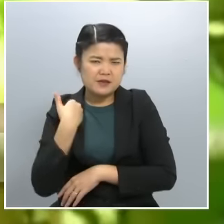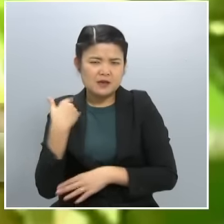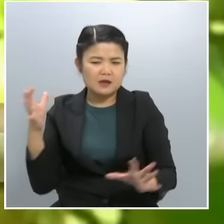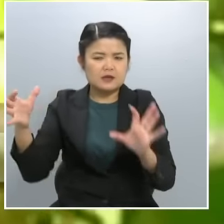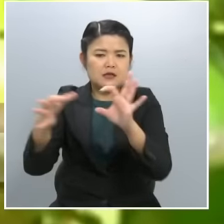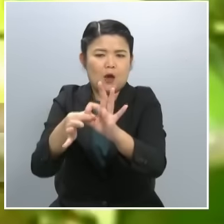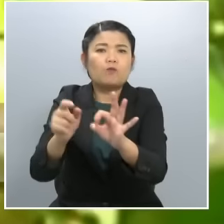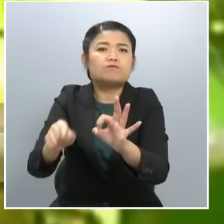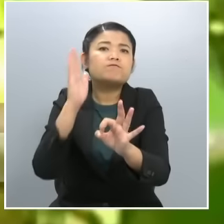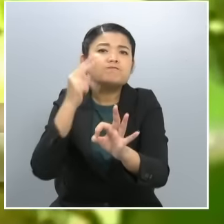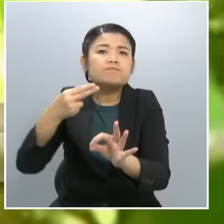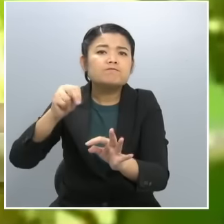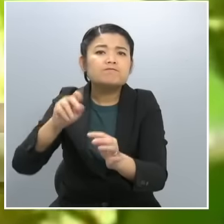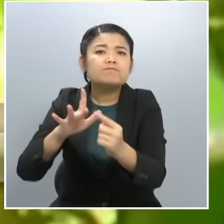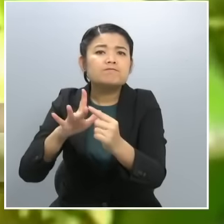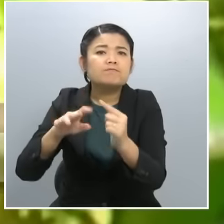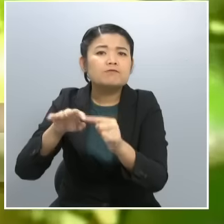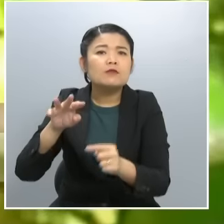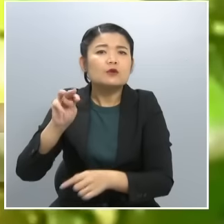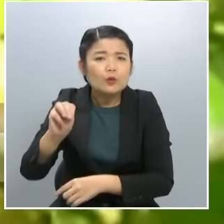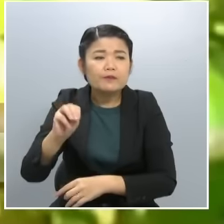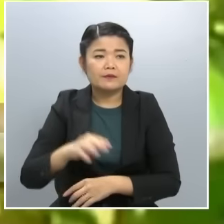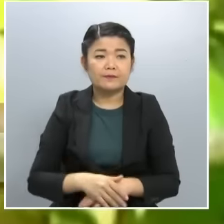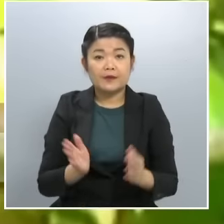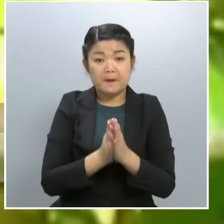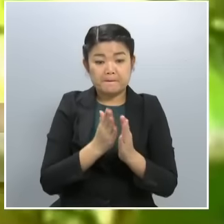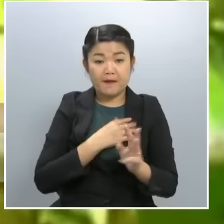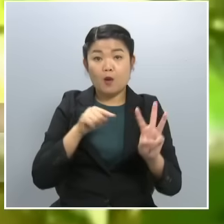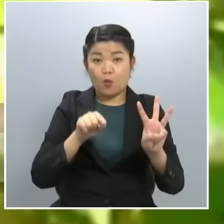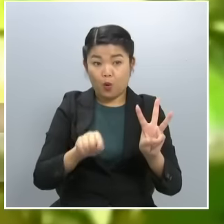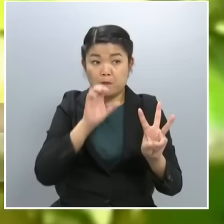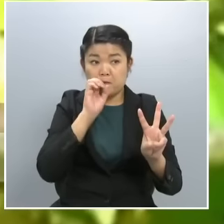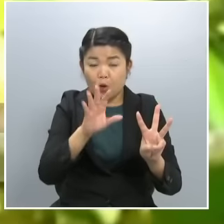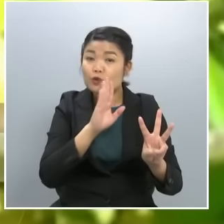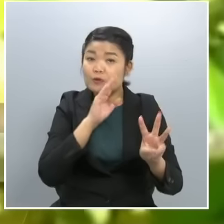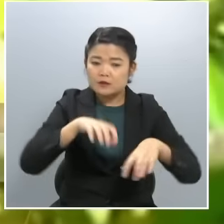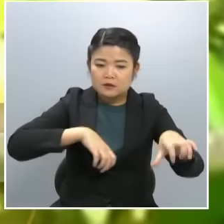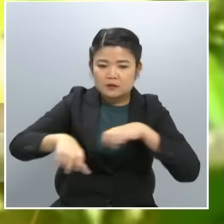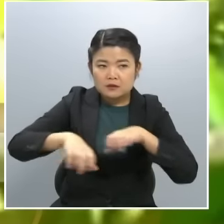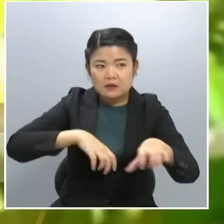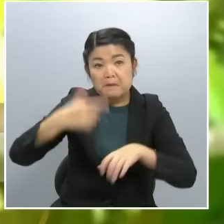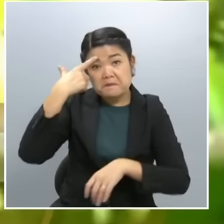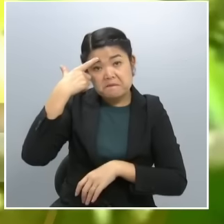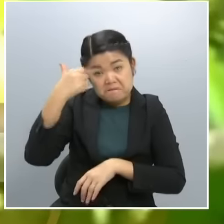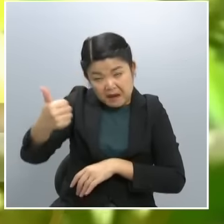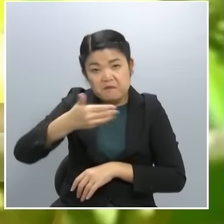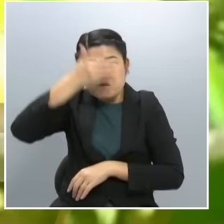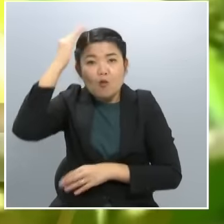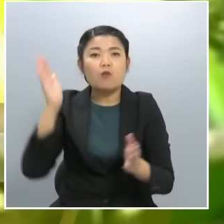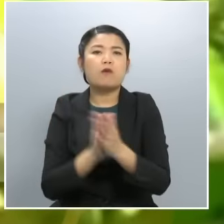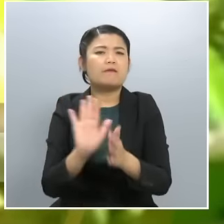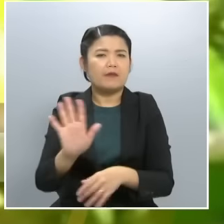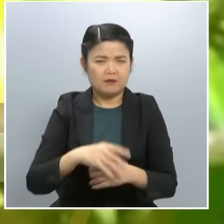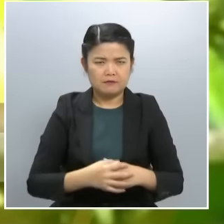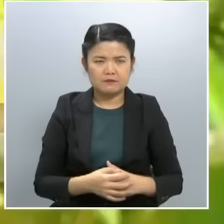อาท่านวอก็บอกในทำนองว่าถ้าบริหารได้ไม่มาบทเป็นพระกับอาจารย์หรอกคือคุณวูดี้เนี่ยเคยคุยกับพี่หนุ่มไว้